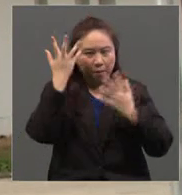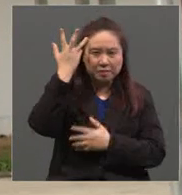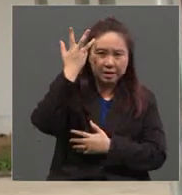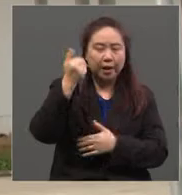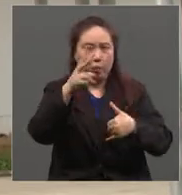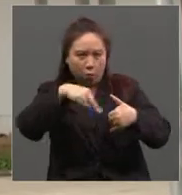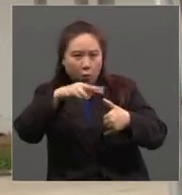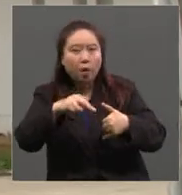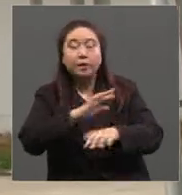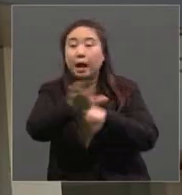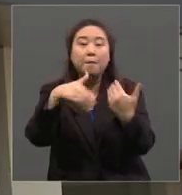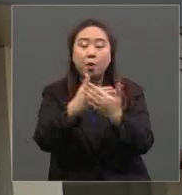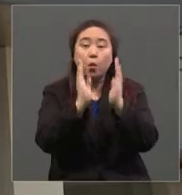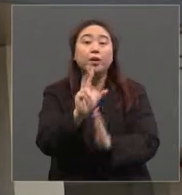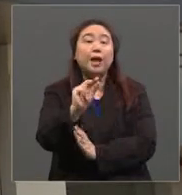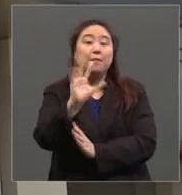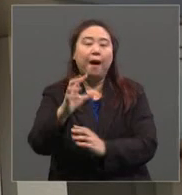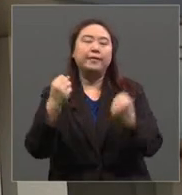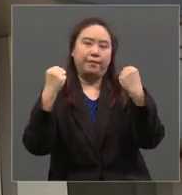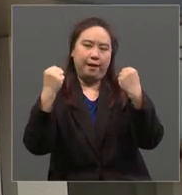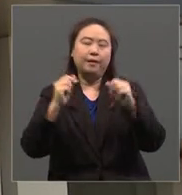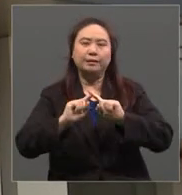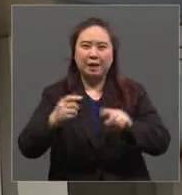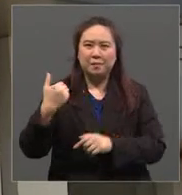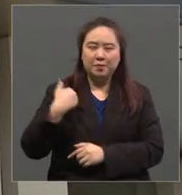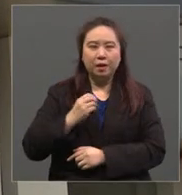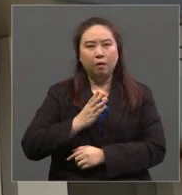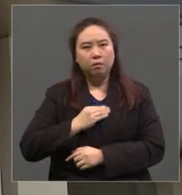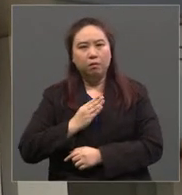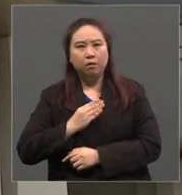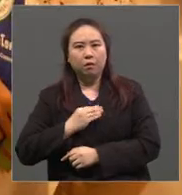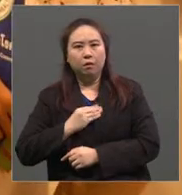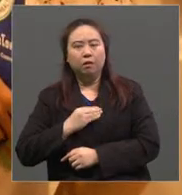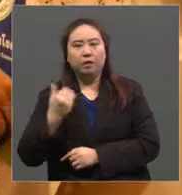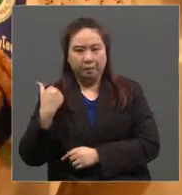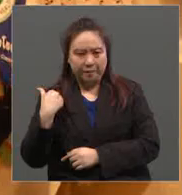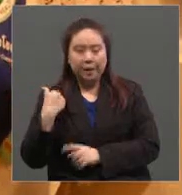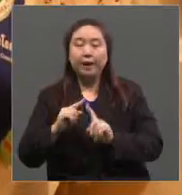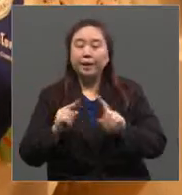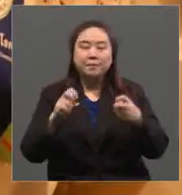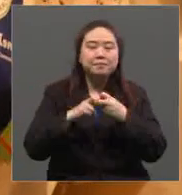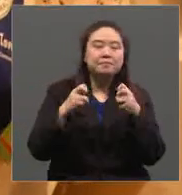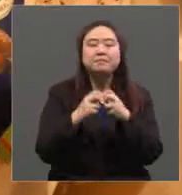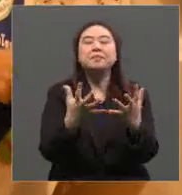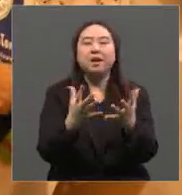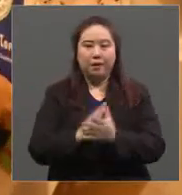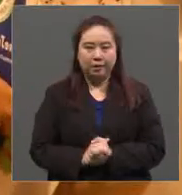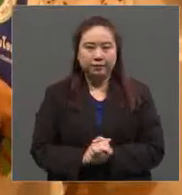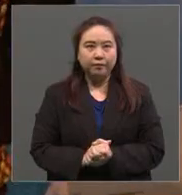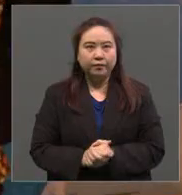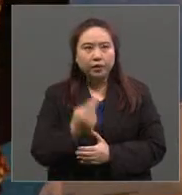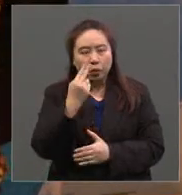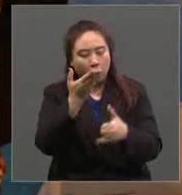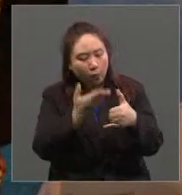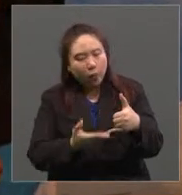นที่เข้าพักตรงนี้แข็งแรงดีนะเพียงแต่ว่าบางคนยังมีอาการตกใจกับเหตุการณ์ที่เกิดขึ้นแต่คุณหมอบอกว่าไม่มีอะไรน่ากังวลนะครับอาการ